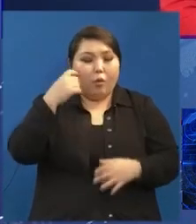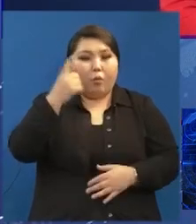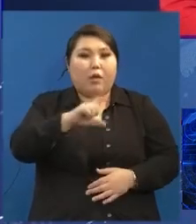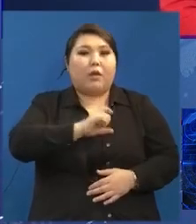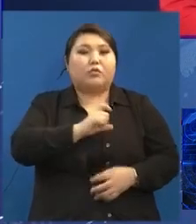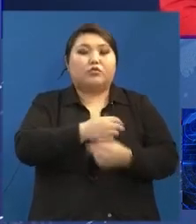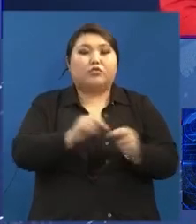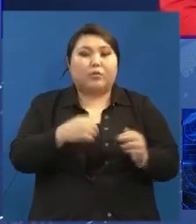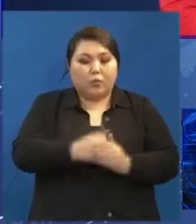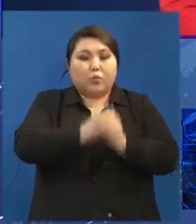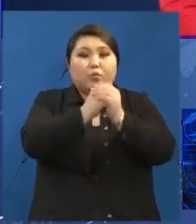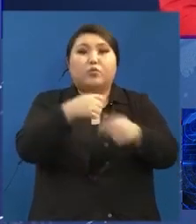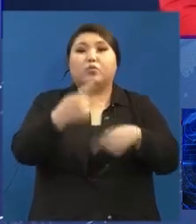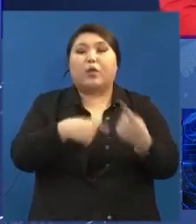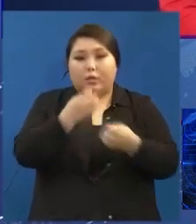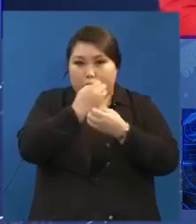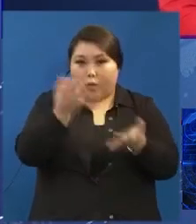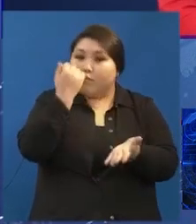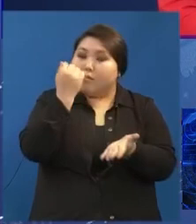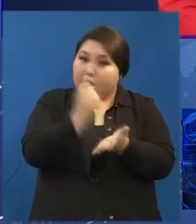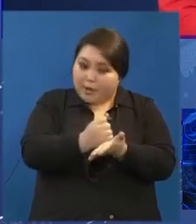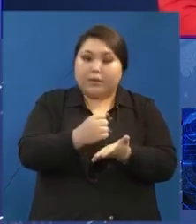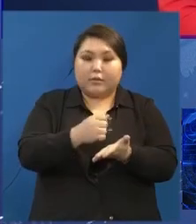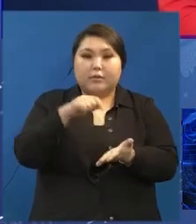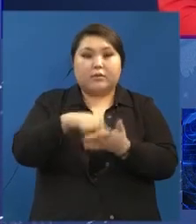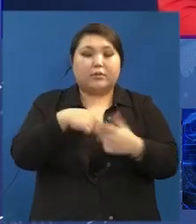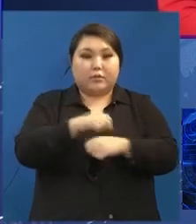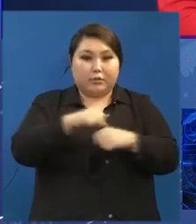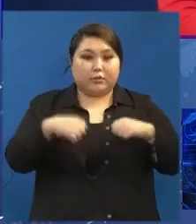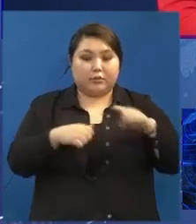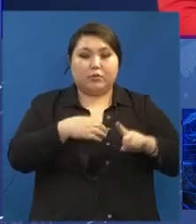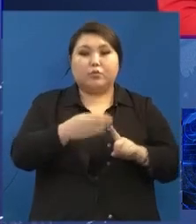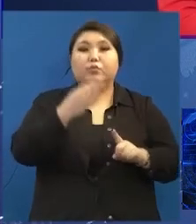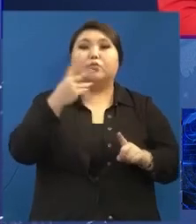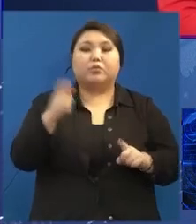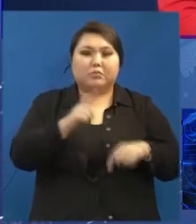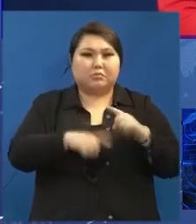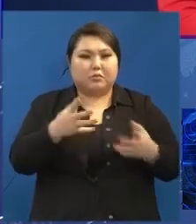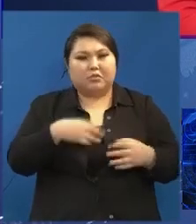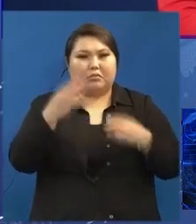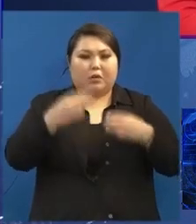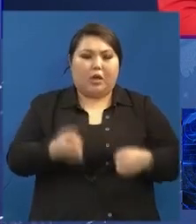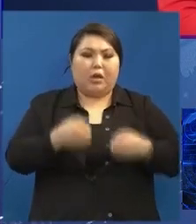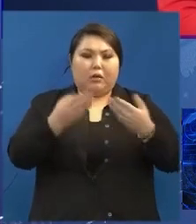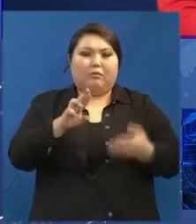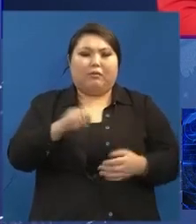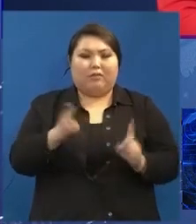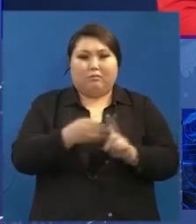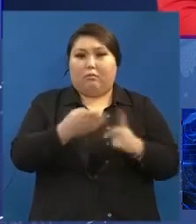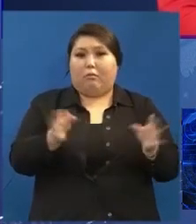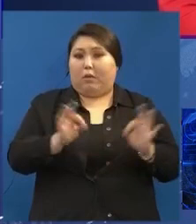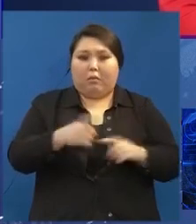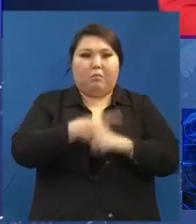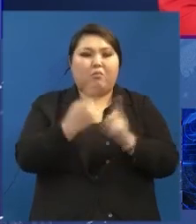хүний эрх хэрэгчлөлийг дээдлэх тухай тунхагсан байдаг. За тухайн иргэнийг шүүхээр ямар нэгэн шийдвэр гаргаж яллаагүй тохиолдолд гин